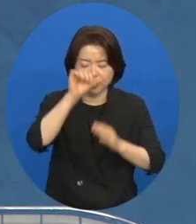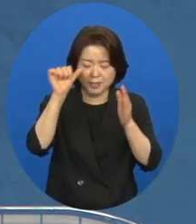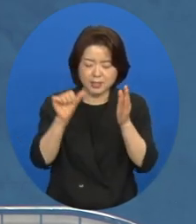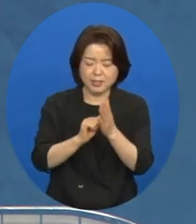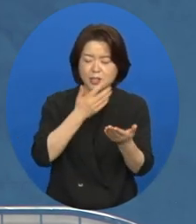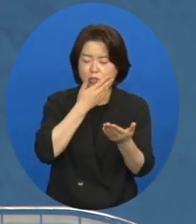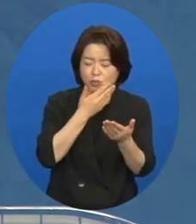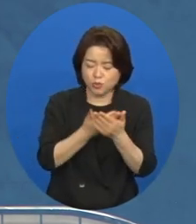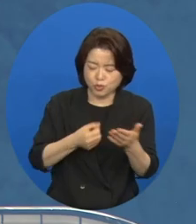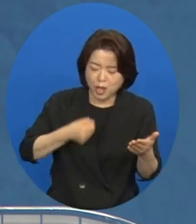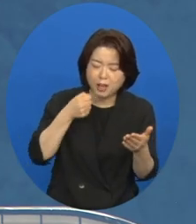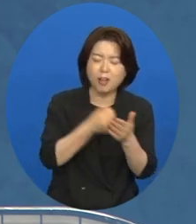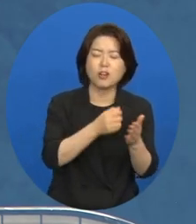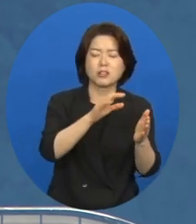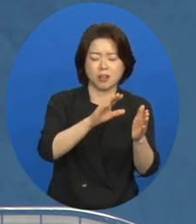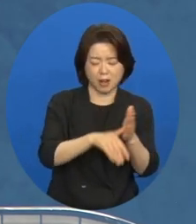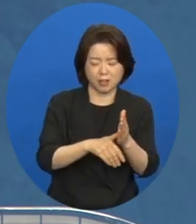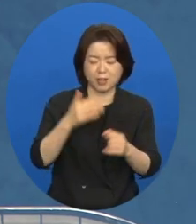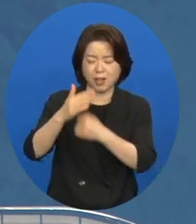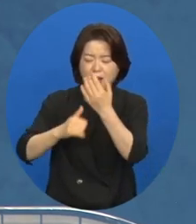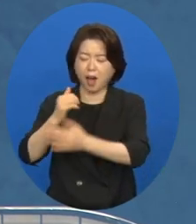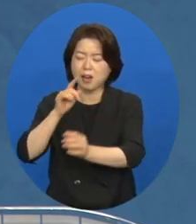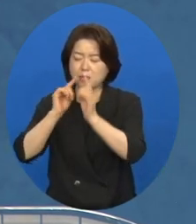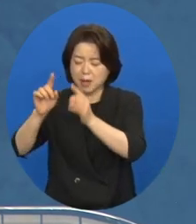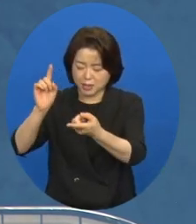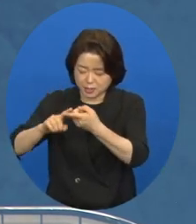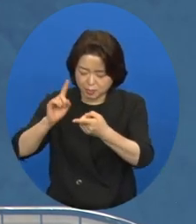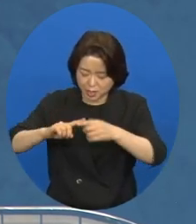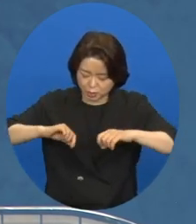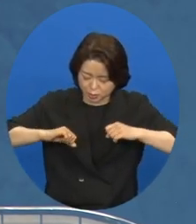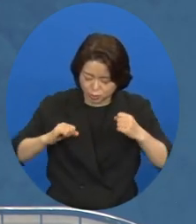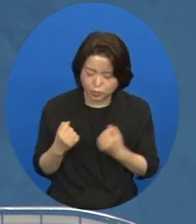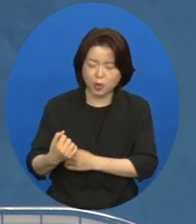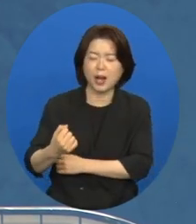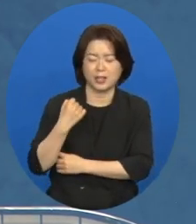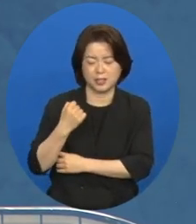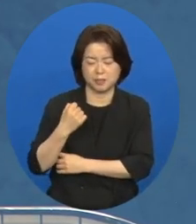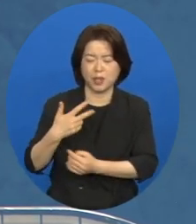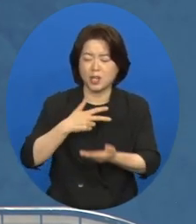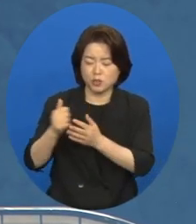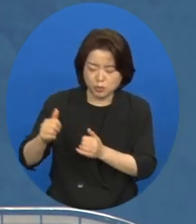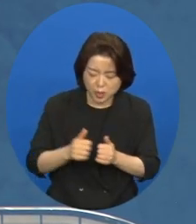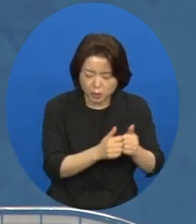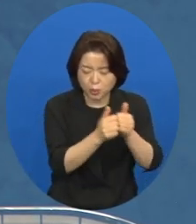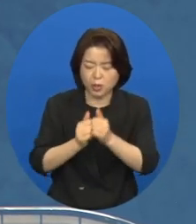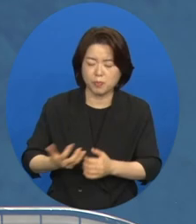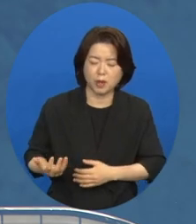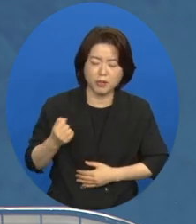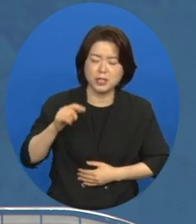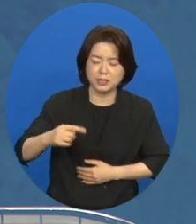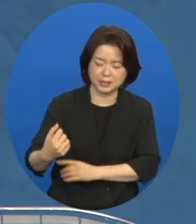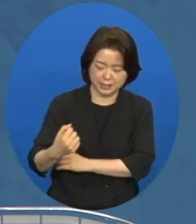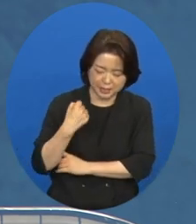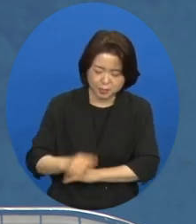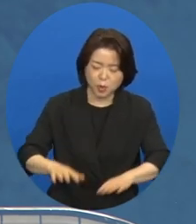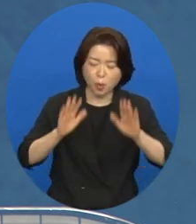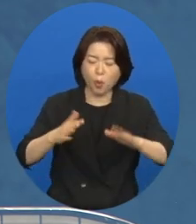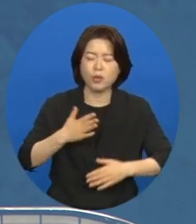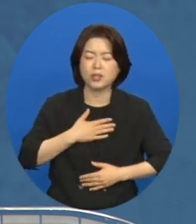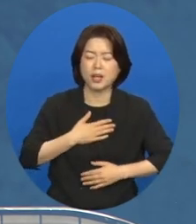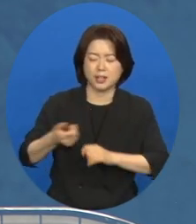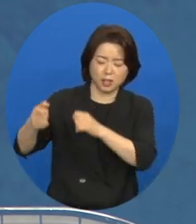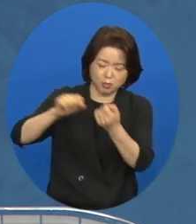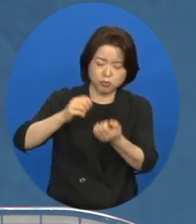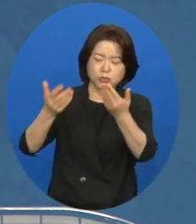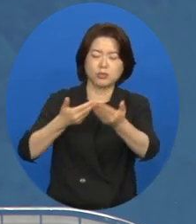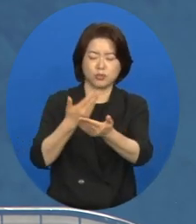중요한 결정 앞에서 하나님의 말씀대로 순종할 힘, 주님과 동행함으로 얻는 그 힘을 오늘 나에게